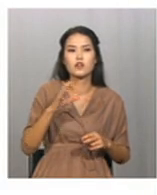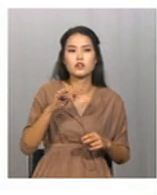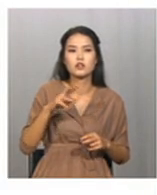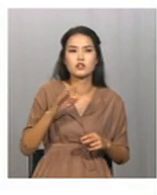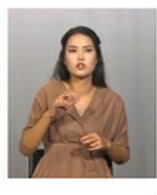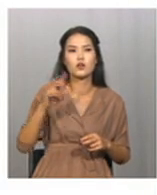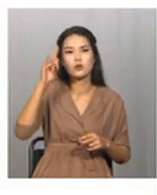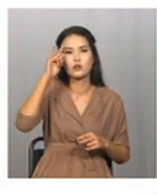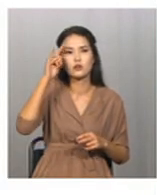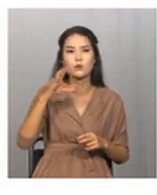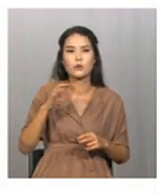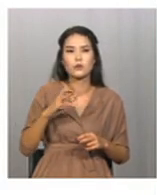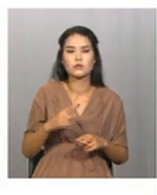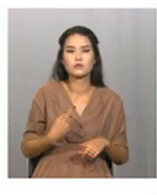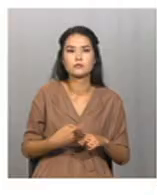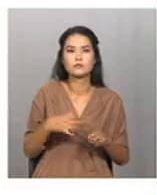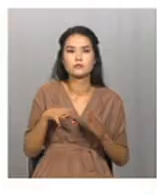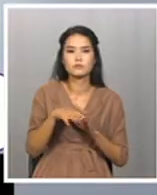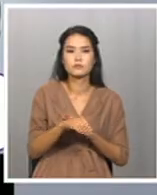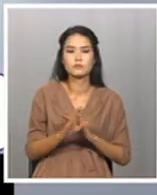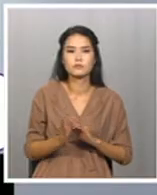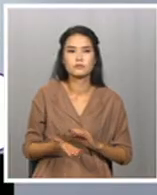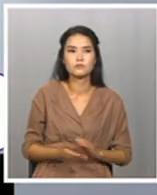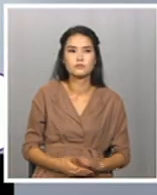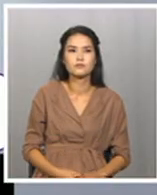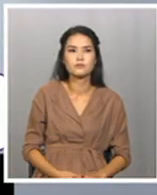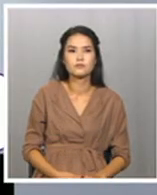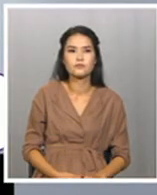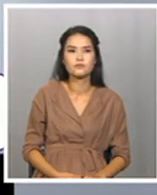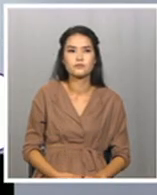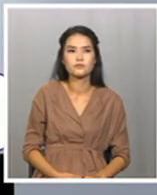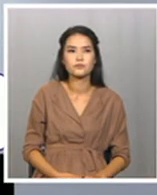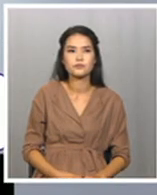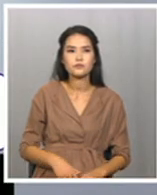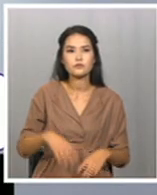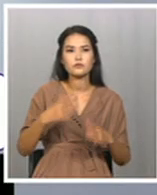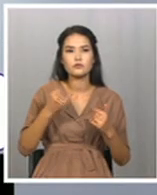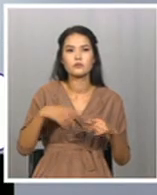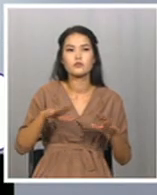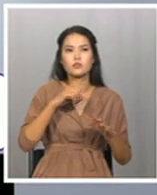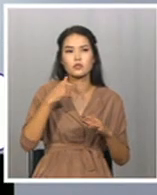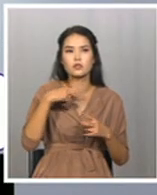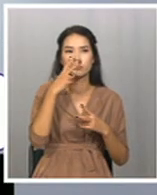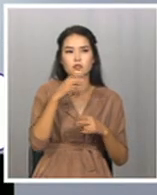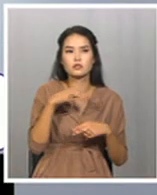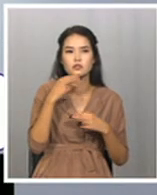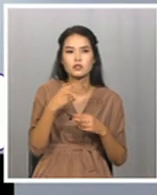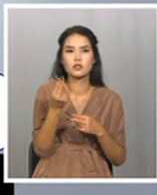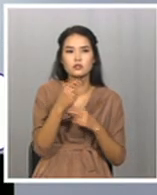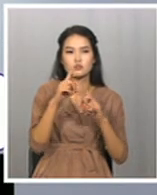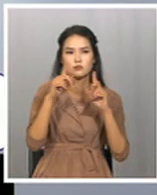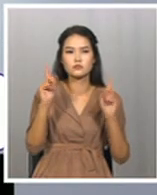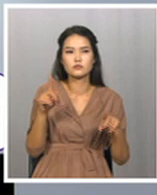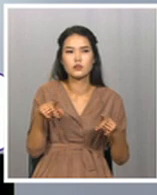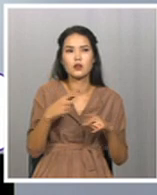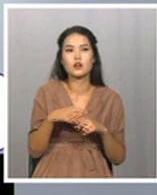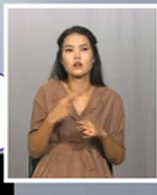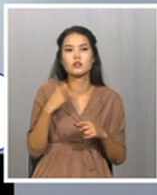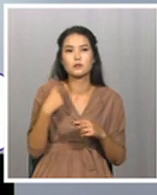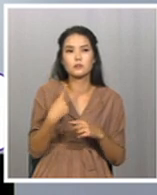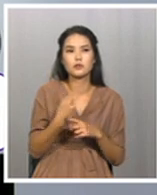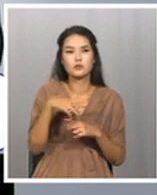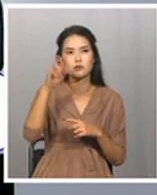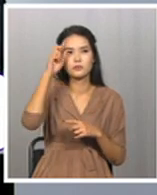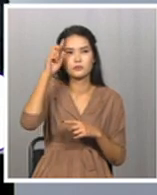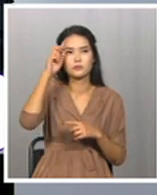табыспен есептелген жиынтық ішкі өнім. Оқушылар, енді экранға назар аударып қарасаңыздар, біз ең алдымен